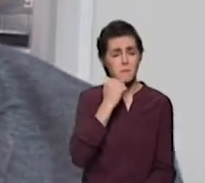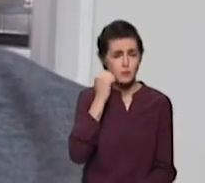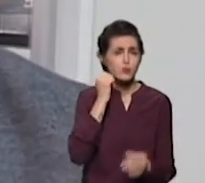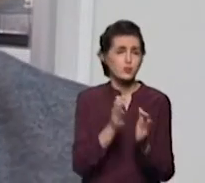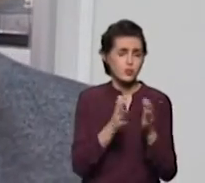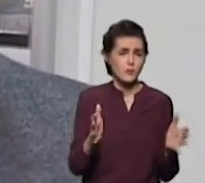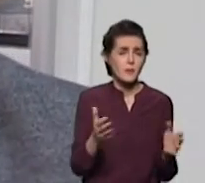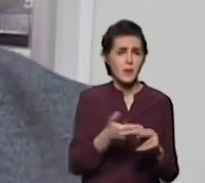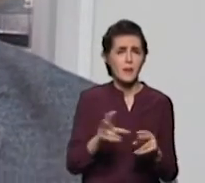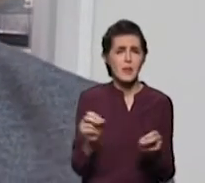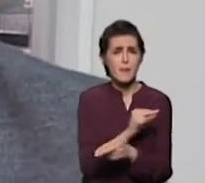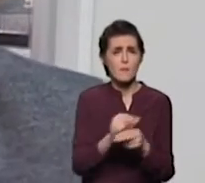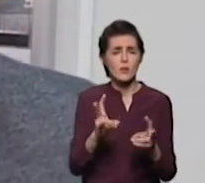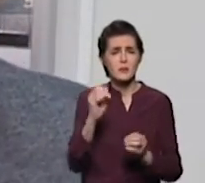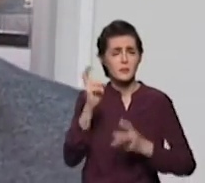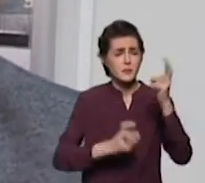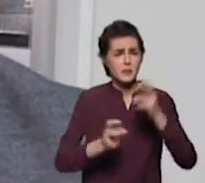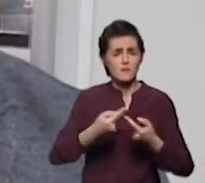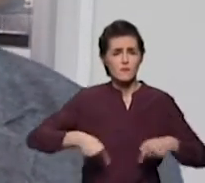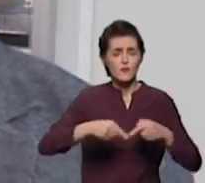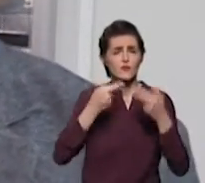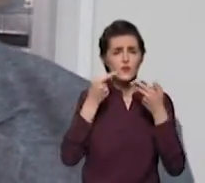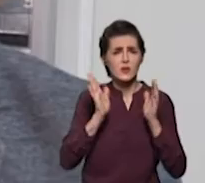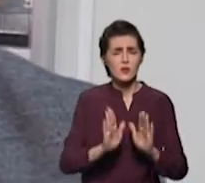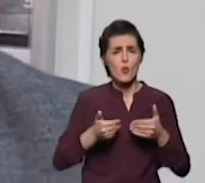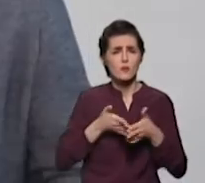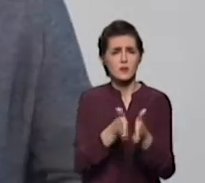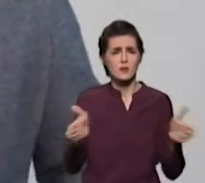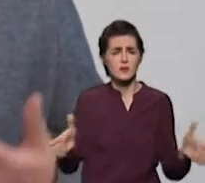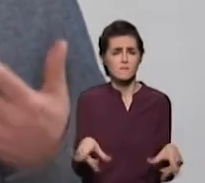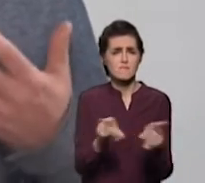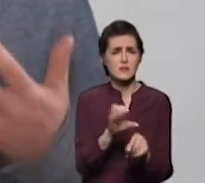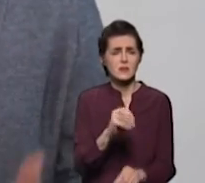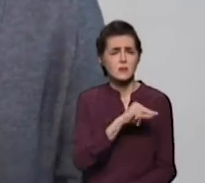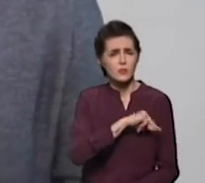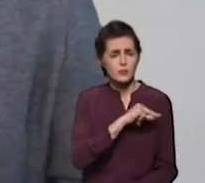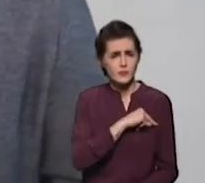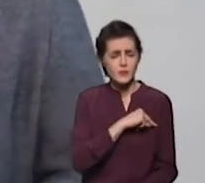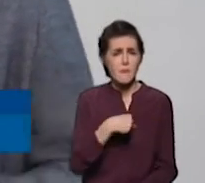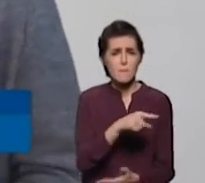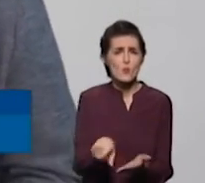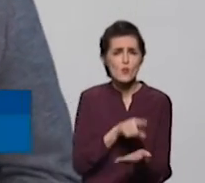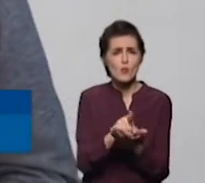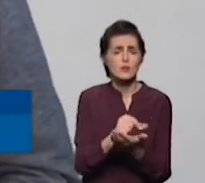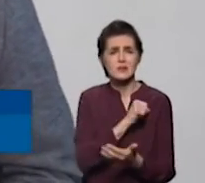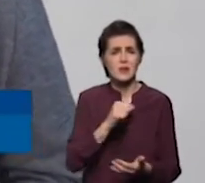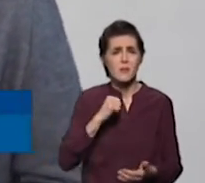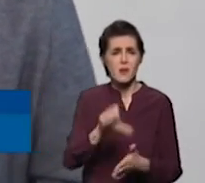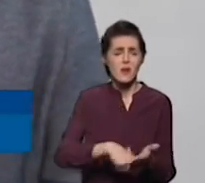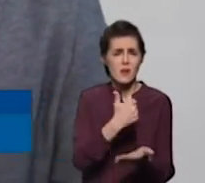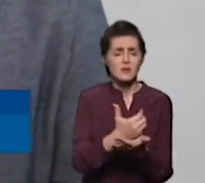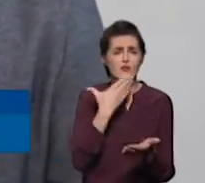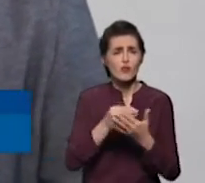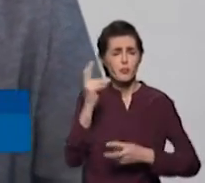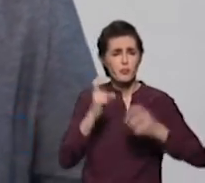На ремонтному підприємстві говорять, завжди відкриті до співпраці. Ми повинні осуществляти превентивність своїх